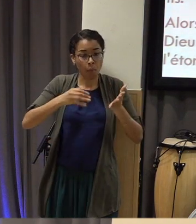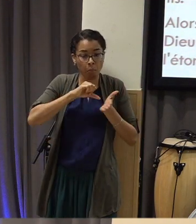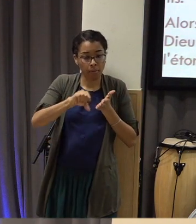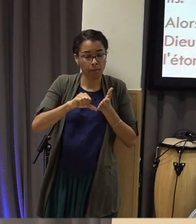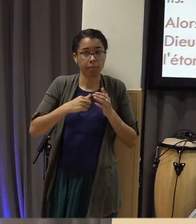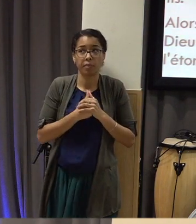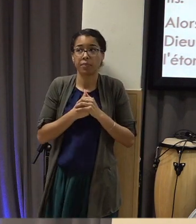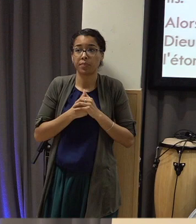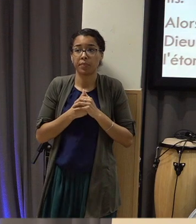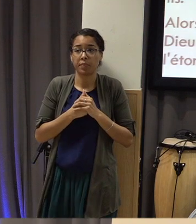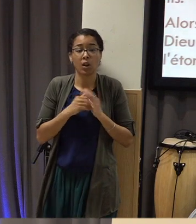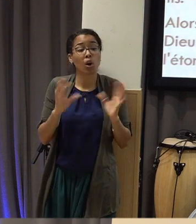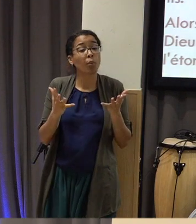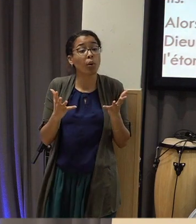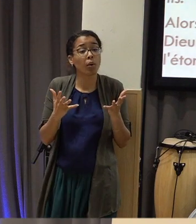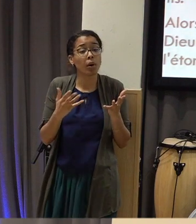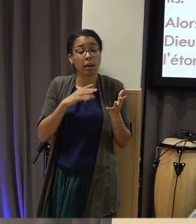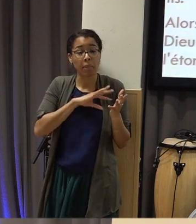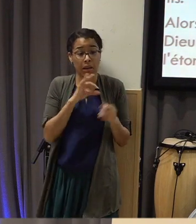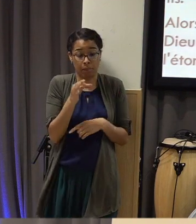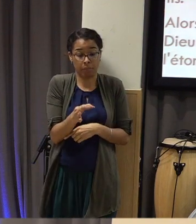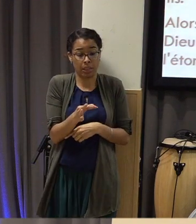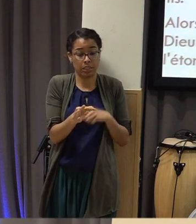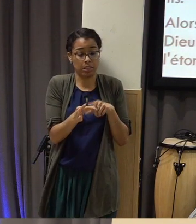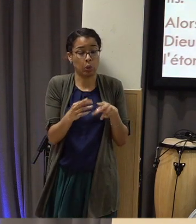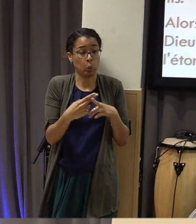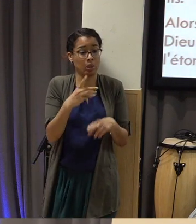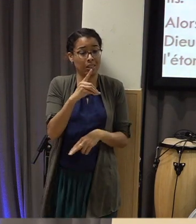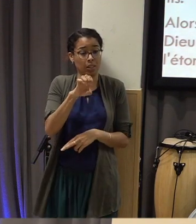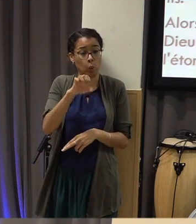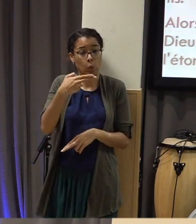paie. Et on le paie comment? Avec le denier.